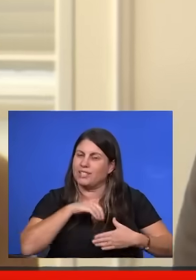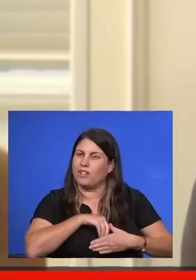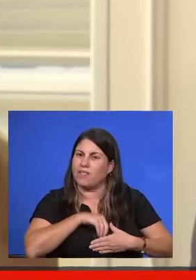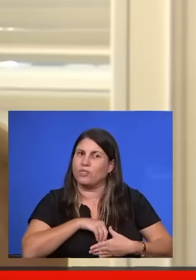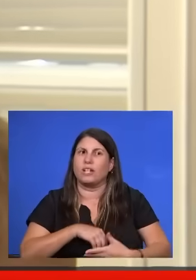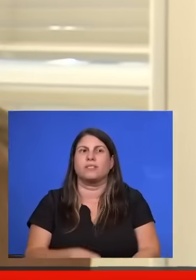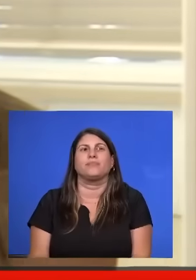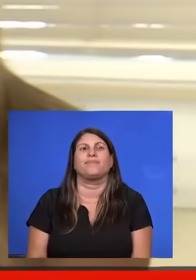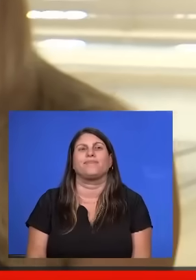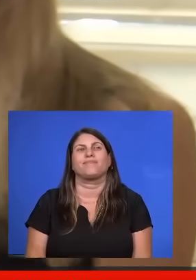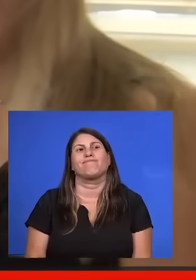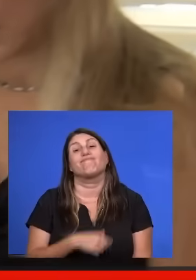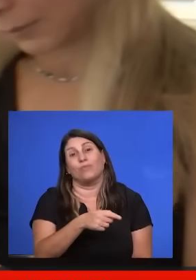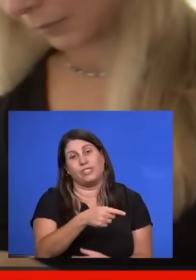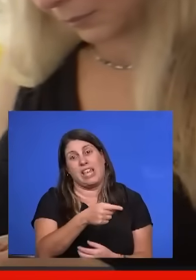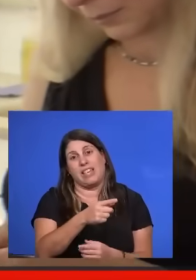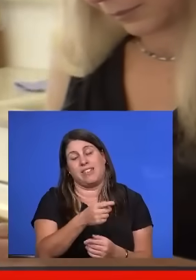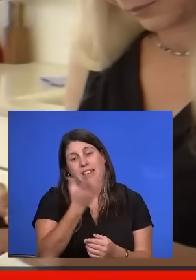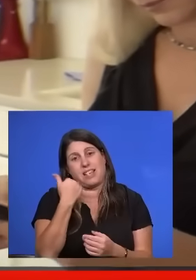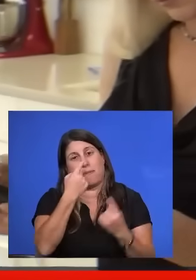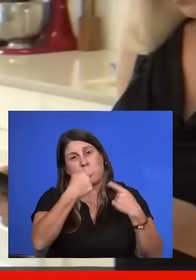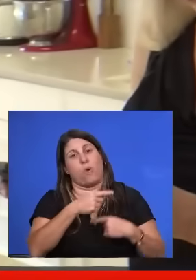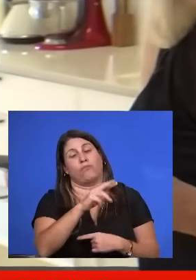וזה היה ביום שלישי,